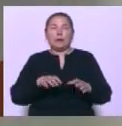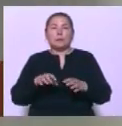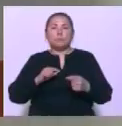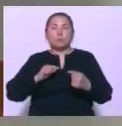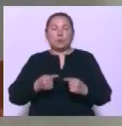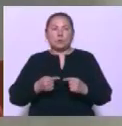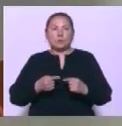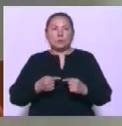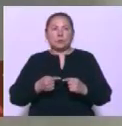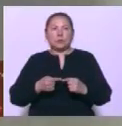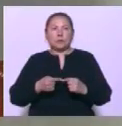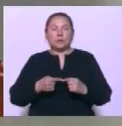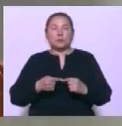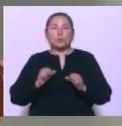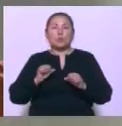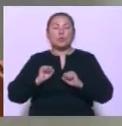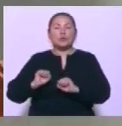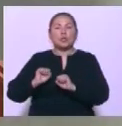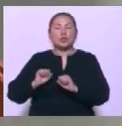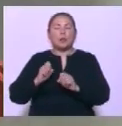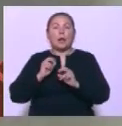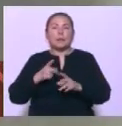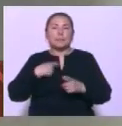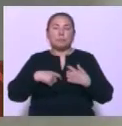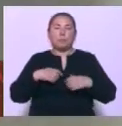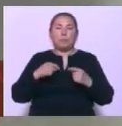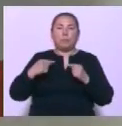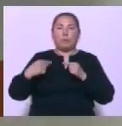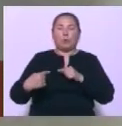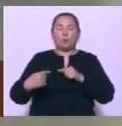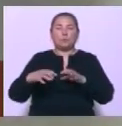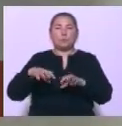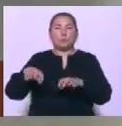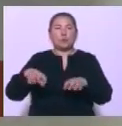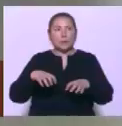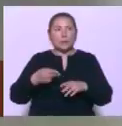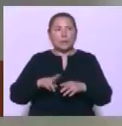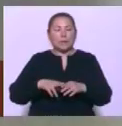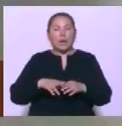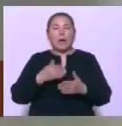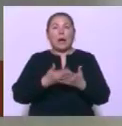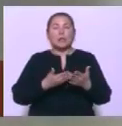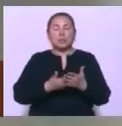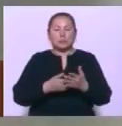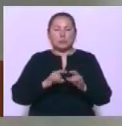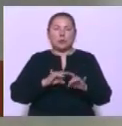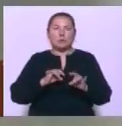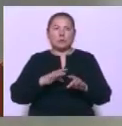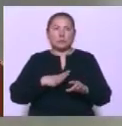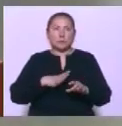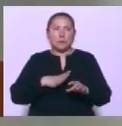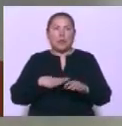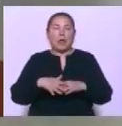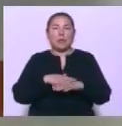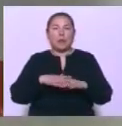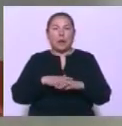іс әрекеті туралы, олар қалай шабуылдар жасап жатыр, олар қандай әрекеттер арқылы сіздердің қаржыларыңызға зиян келтіру мүмкін туралы бүкіл